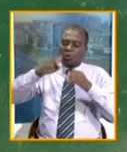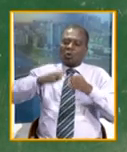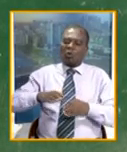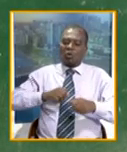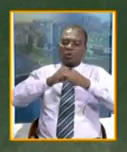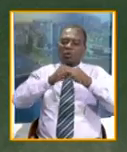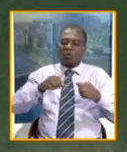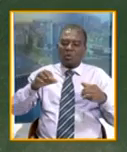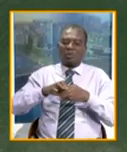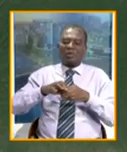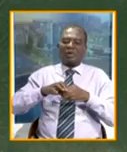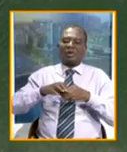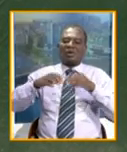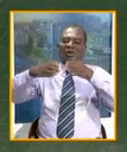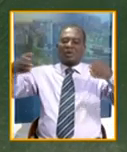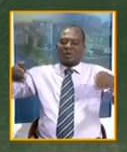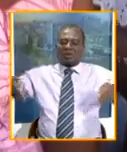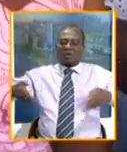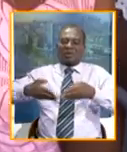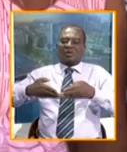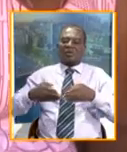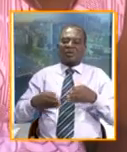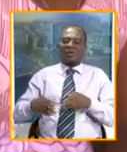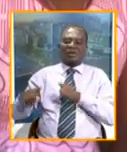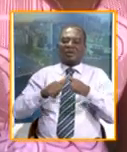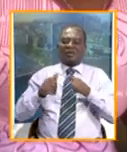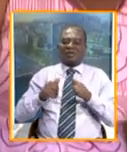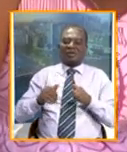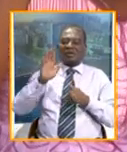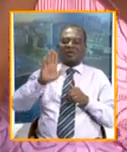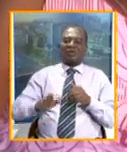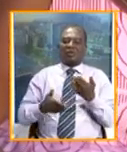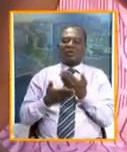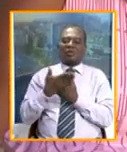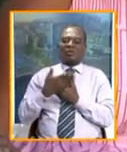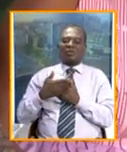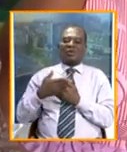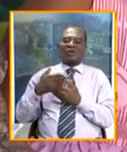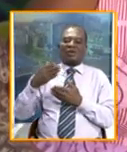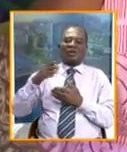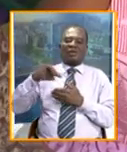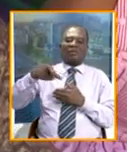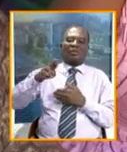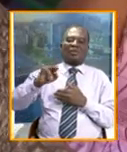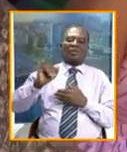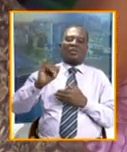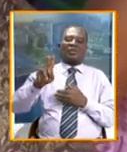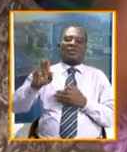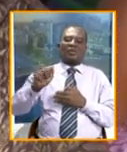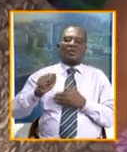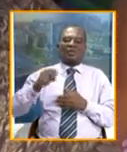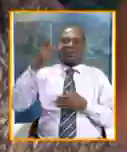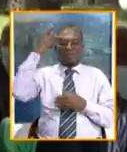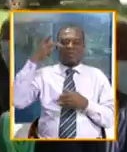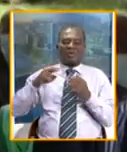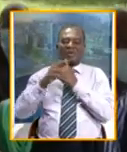sécurisés par une clôture et un portillon. Des actions saluées par Anatole Privatigbe Bako, préfet de